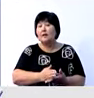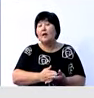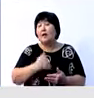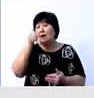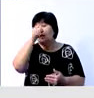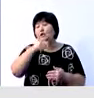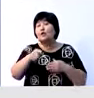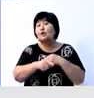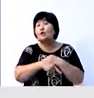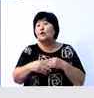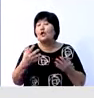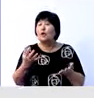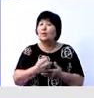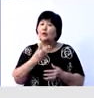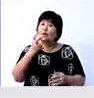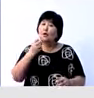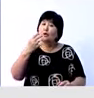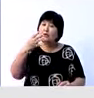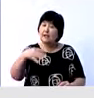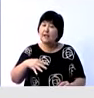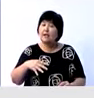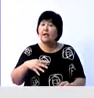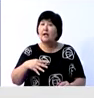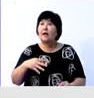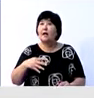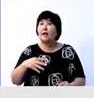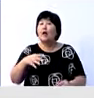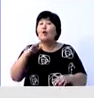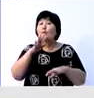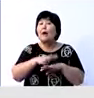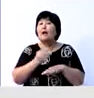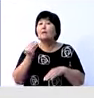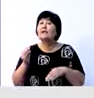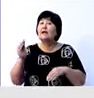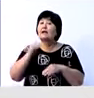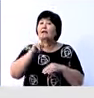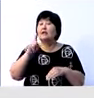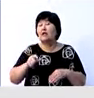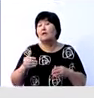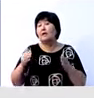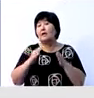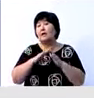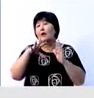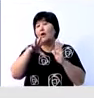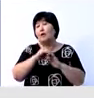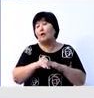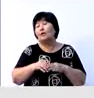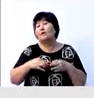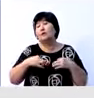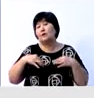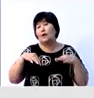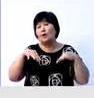Жылдың соңына дейін бұйырса 240 банкымыздың салымшылары қоныс тойын төлеу мүмкін.